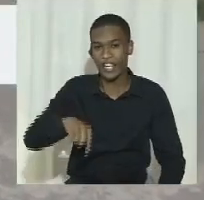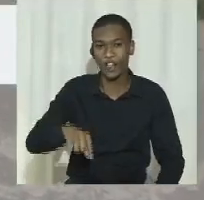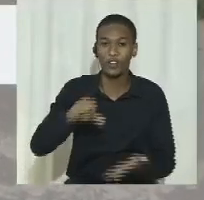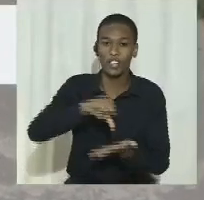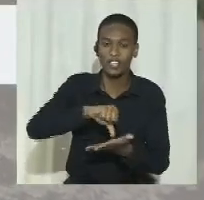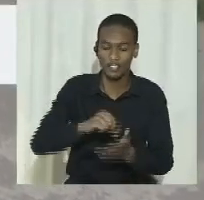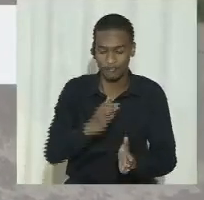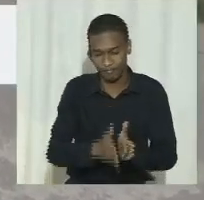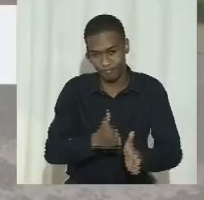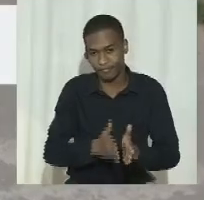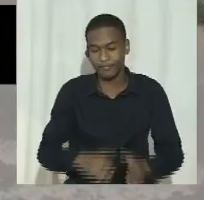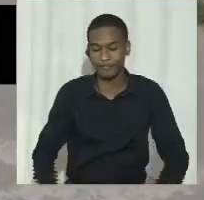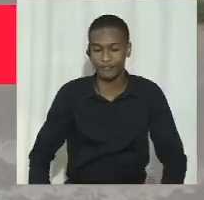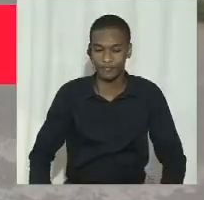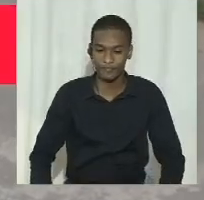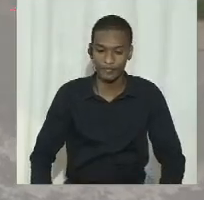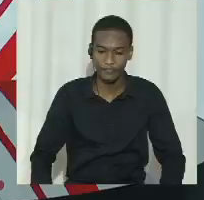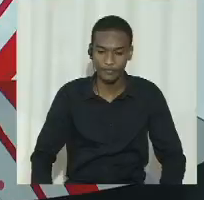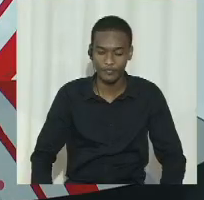sabotsy sy alahady izao.